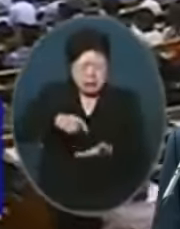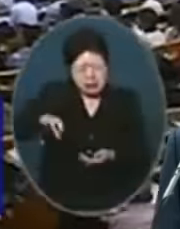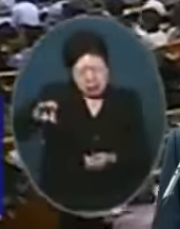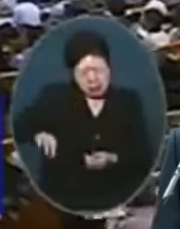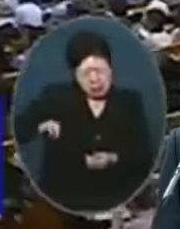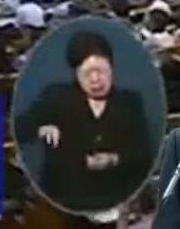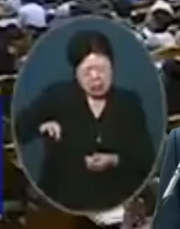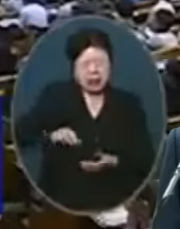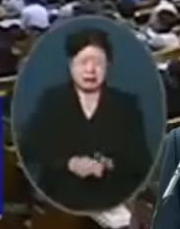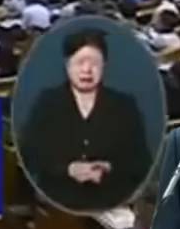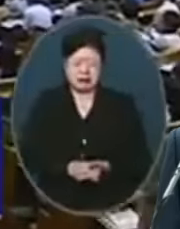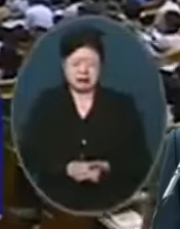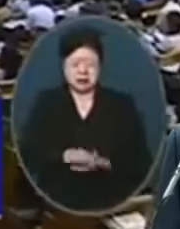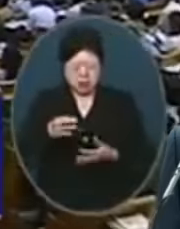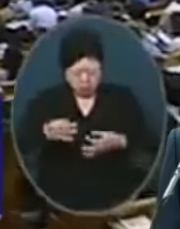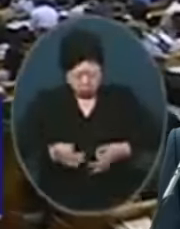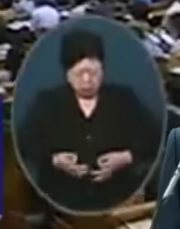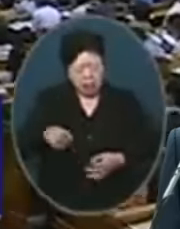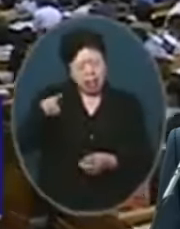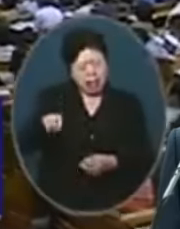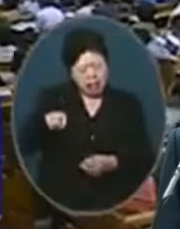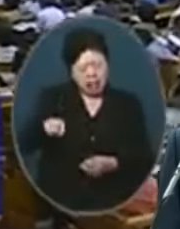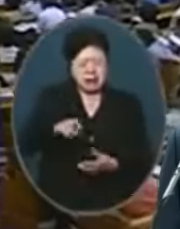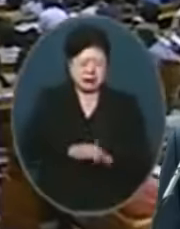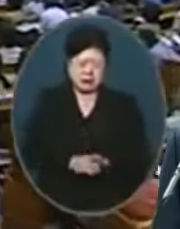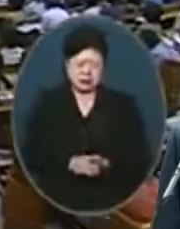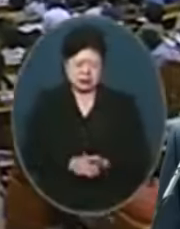같으니 그들의 보기에는 그와 같을 것이라.